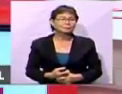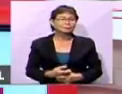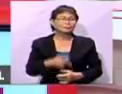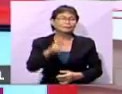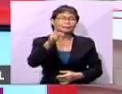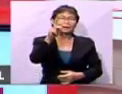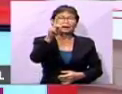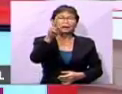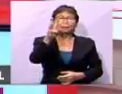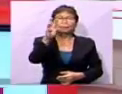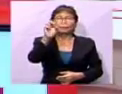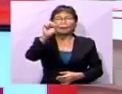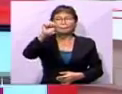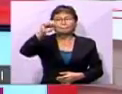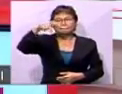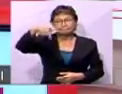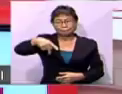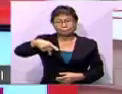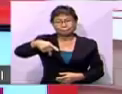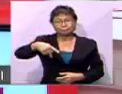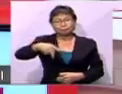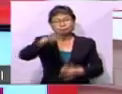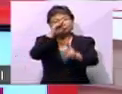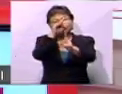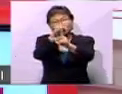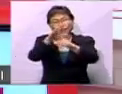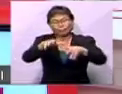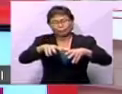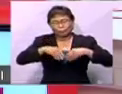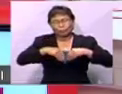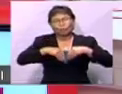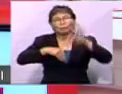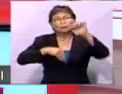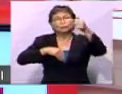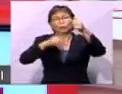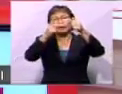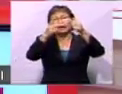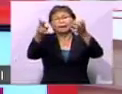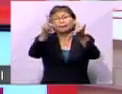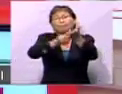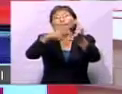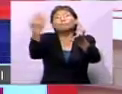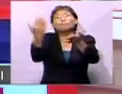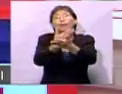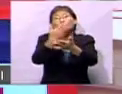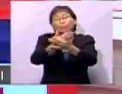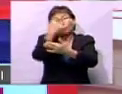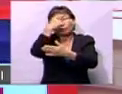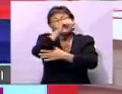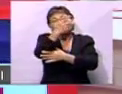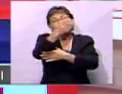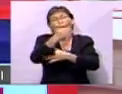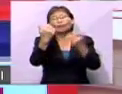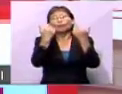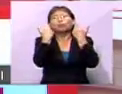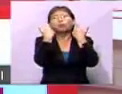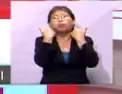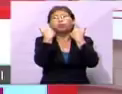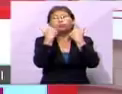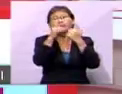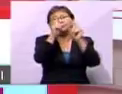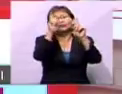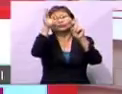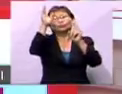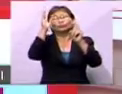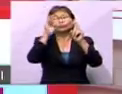Kumpulan Wang Simpanan Pekerja KWSP menyasar menerima 10,000 pendaftaran baharu bagi skim Persaraan Satu